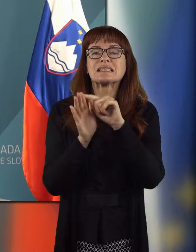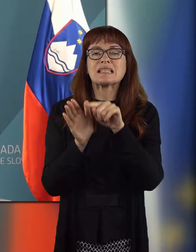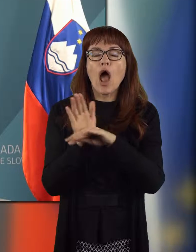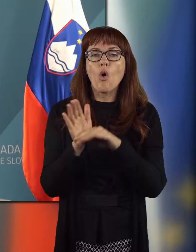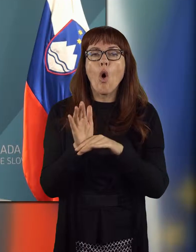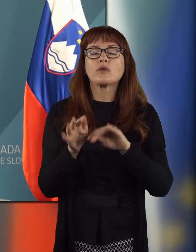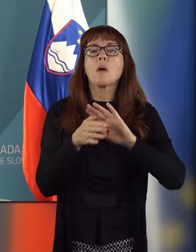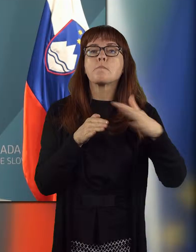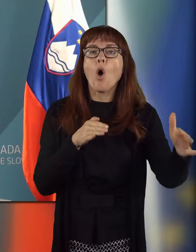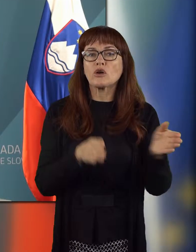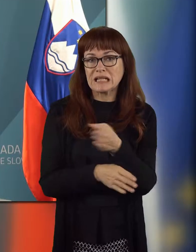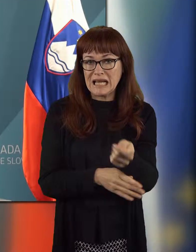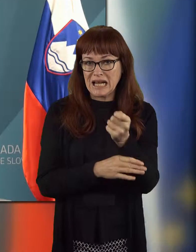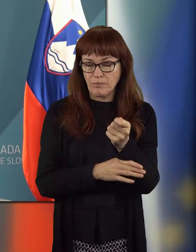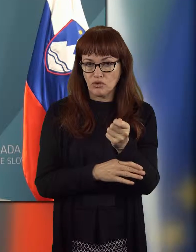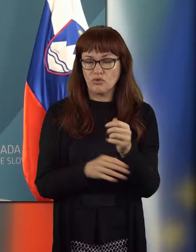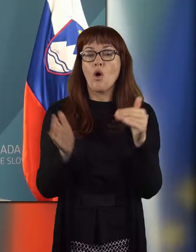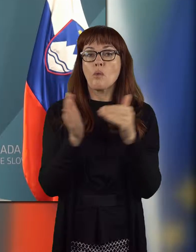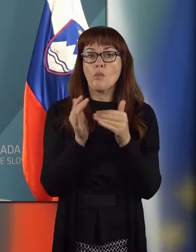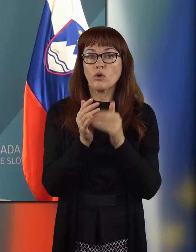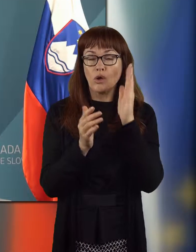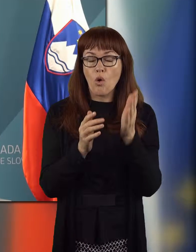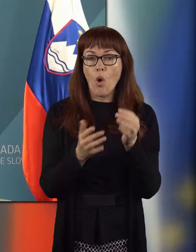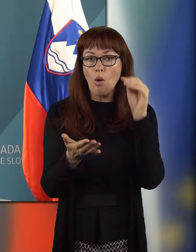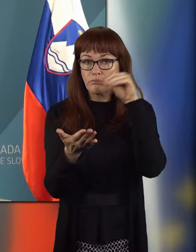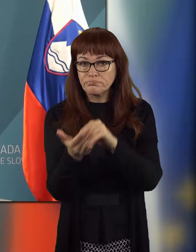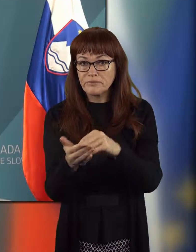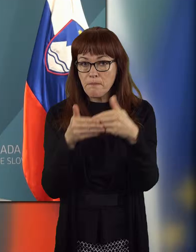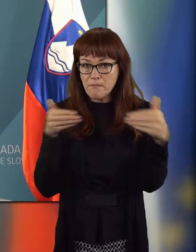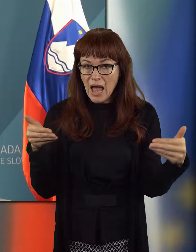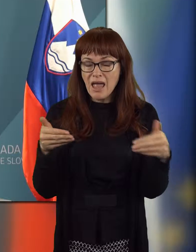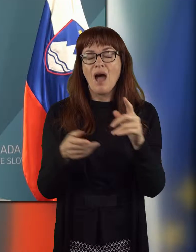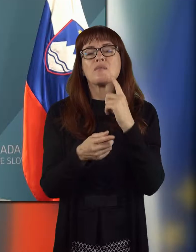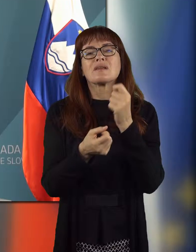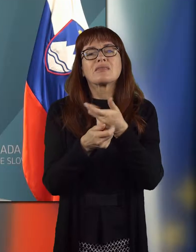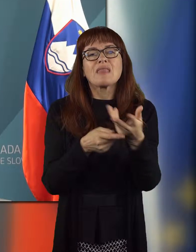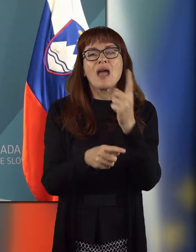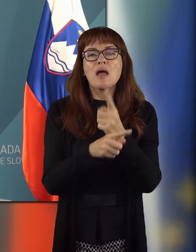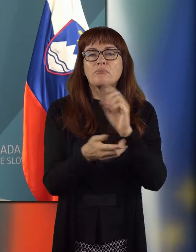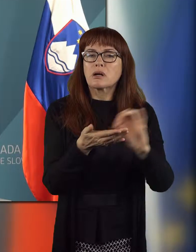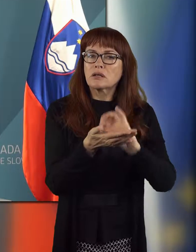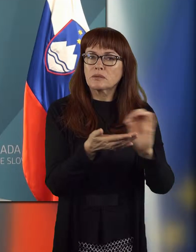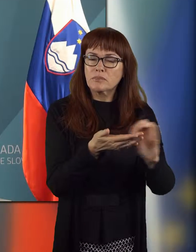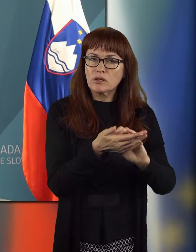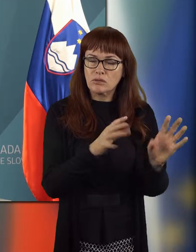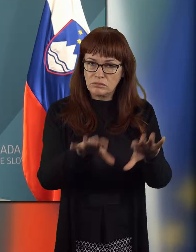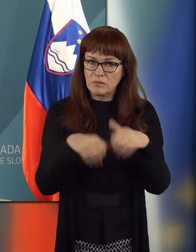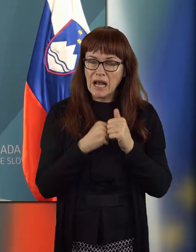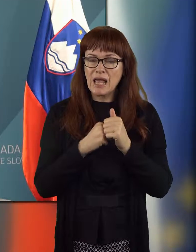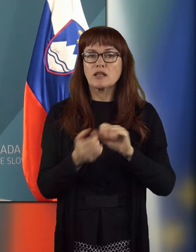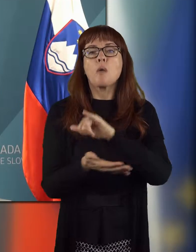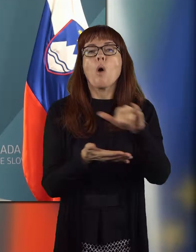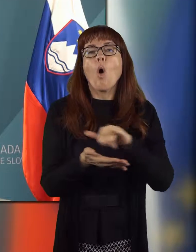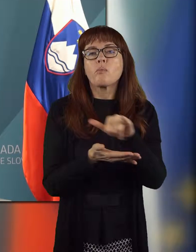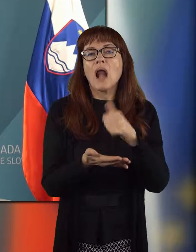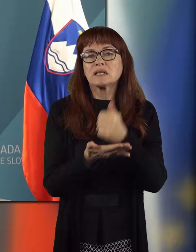ribištvu. Potrebno pa bo potem, ko bo evidentirana državna meja, sprejeti še nekaj predpisov, ki bodo urejali pooblastila